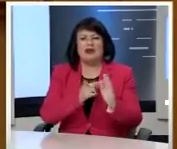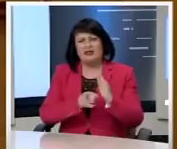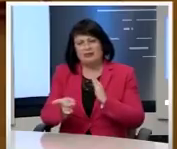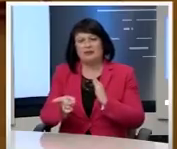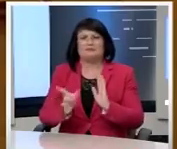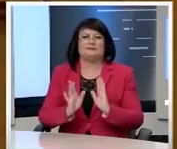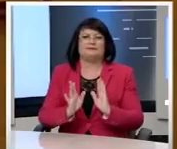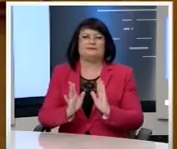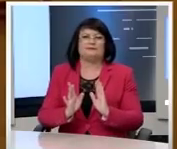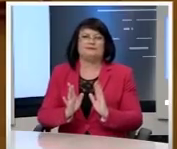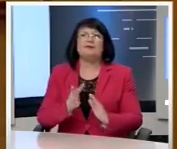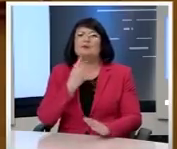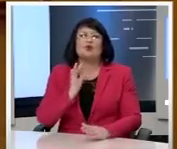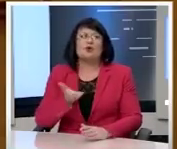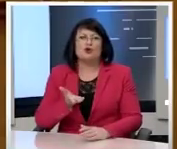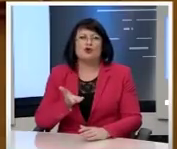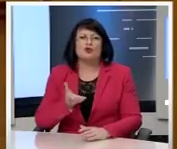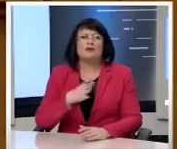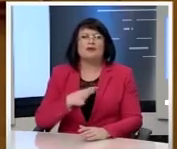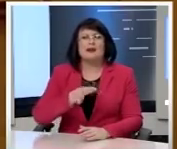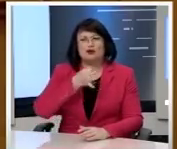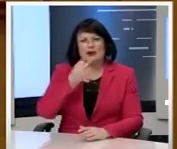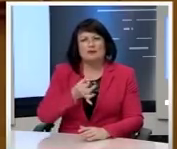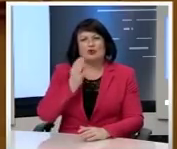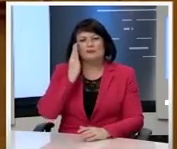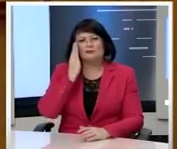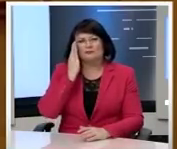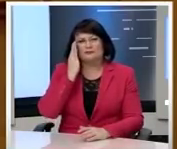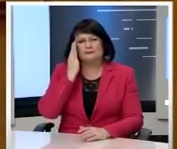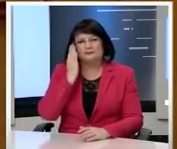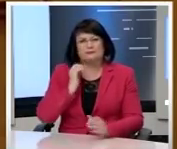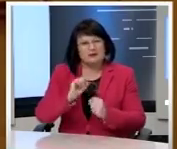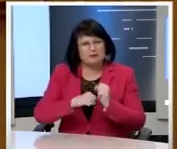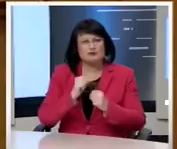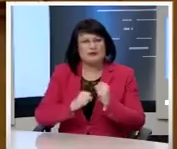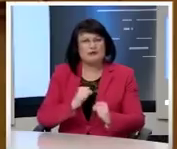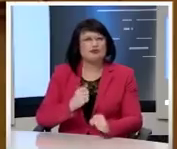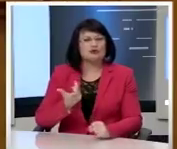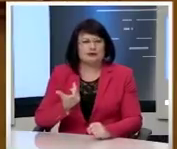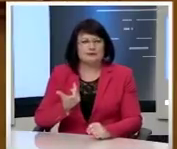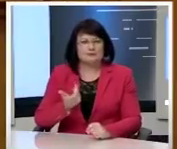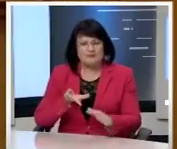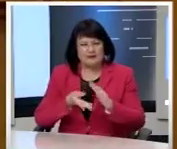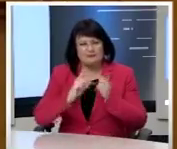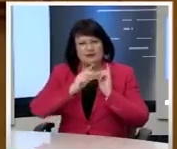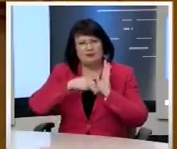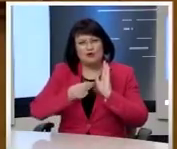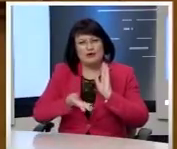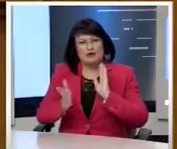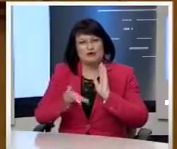αυτό. Διότι εκείνο που εγώ ήθελα να πω και θα το προσπαθήσω να το πω, είναι ότι η έξοδος από τα